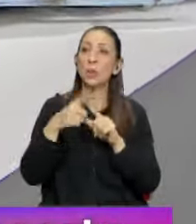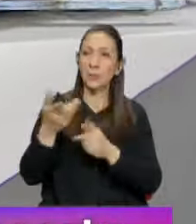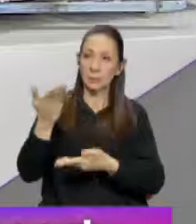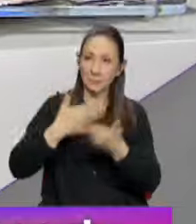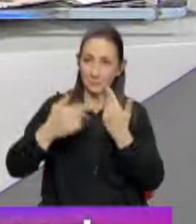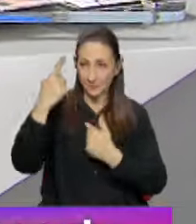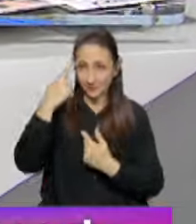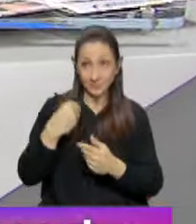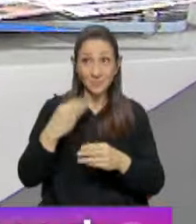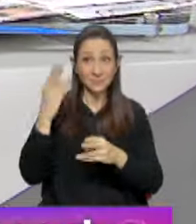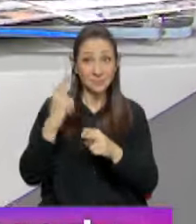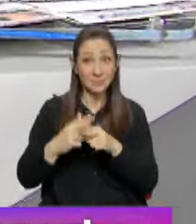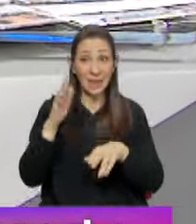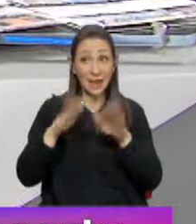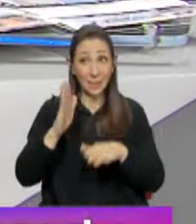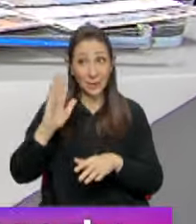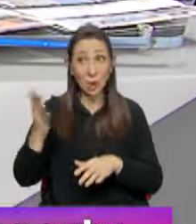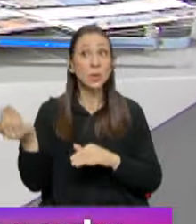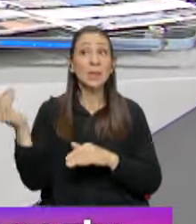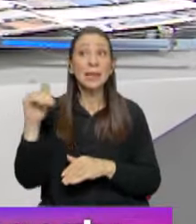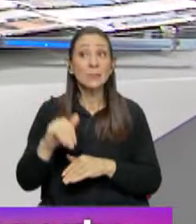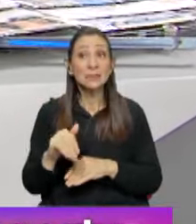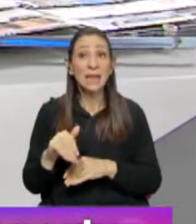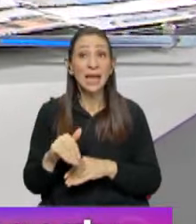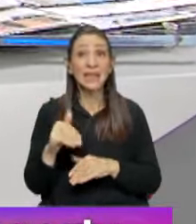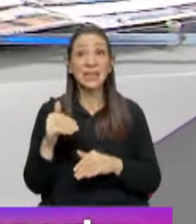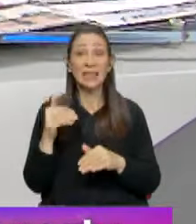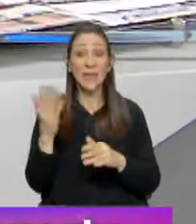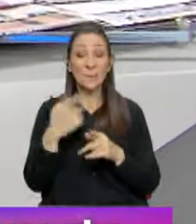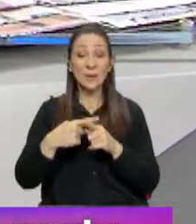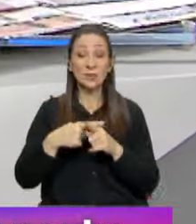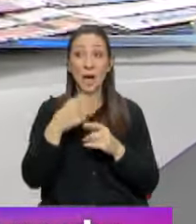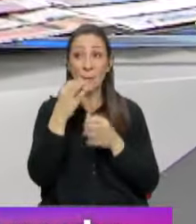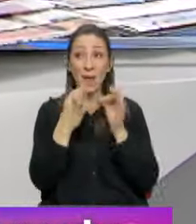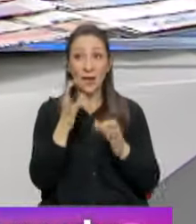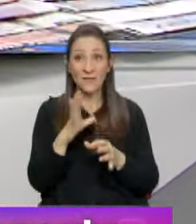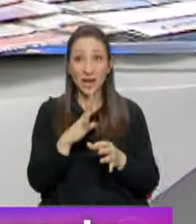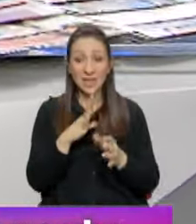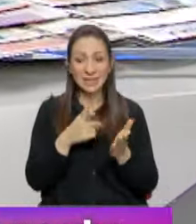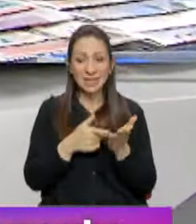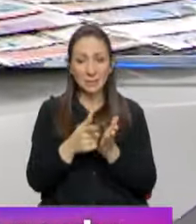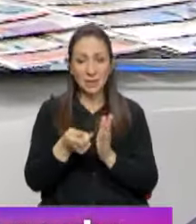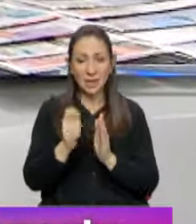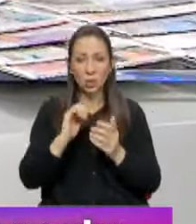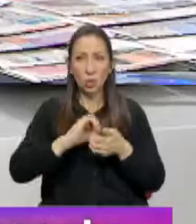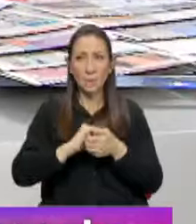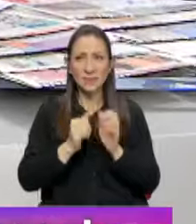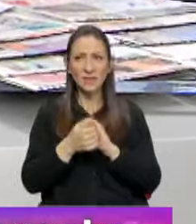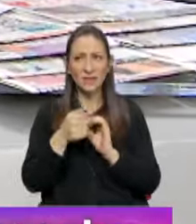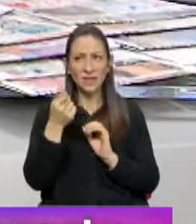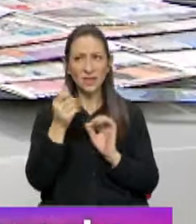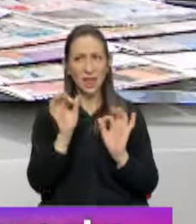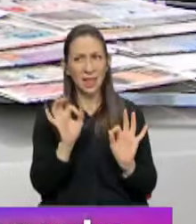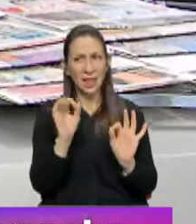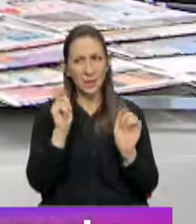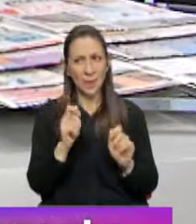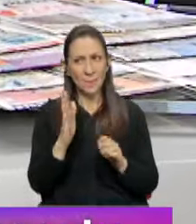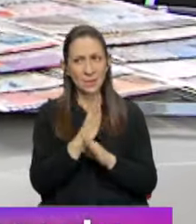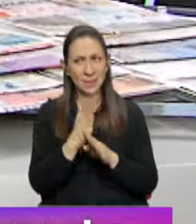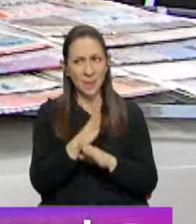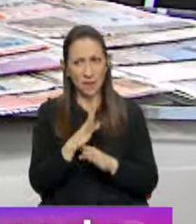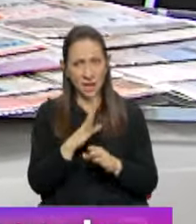aktardı. Hızlı bir şekilde reklamlara gidelim. Döndüğümüzde daha paylaşacağımız haberler var. Tarım Kredi Kooperatifinde fiyatları sabitleden ürünler